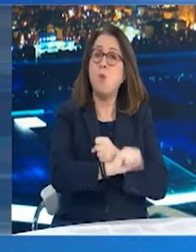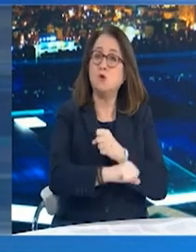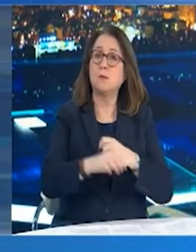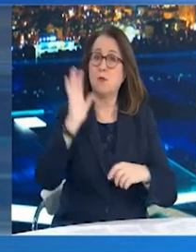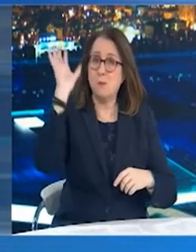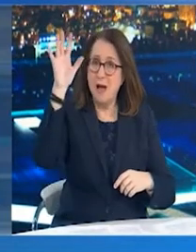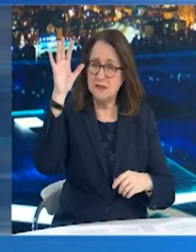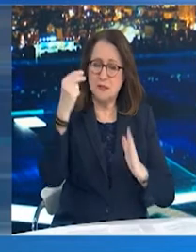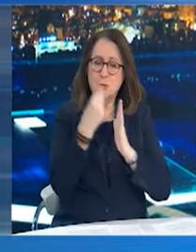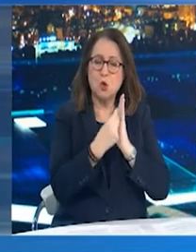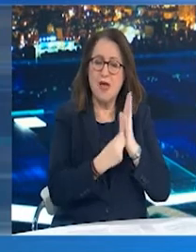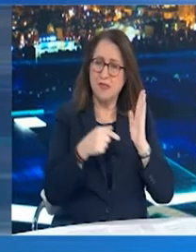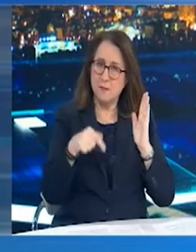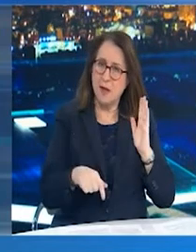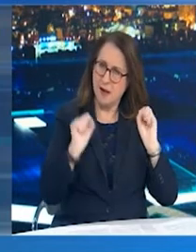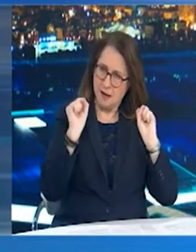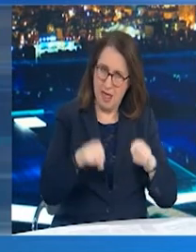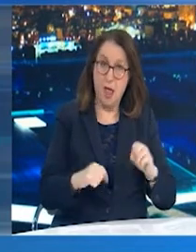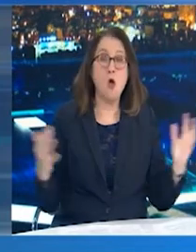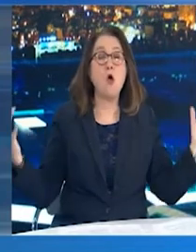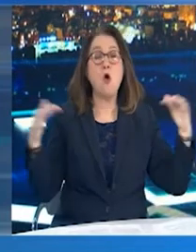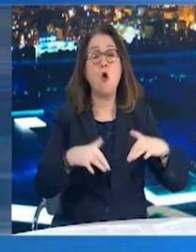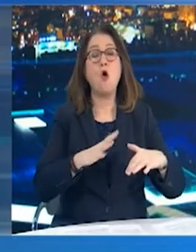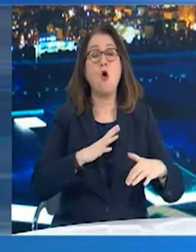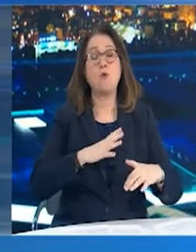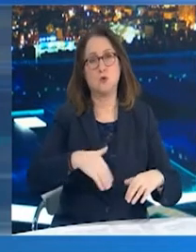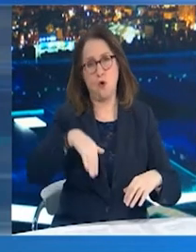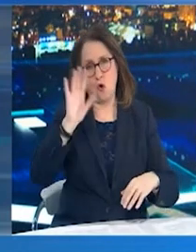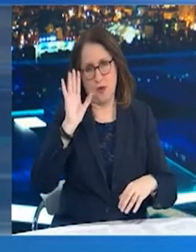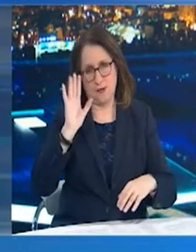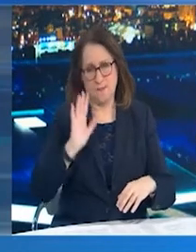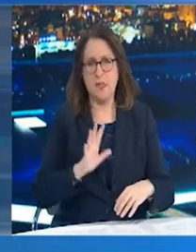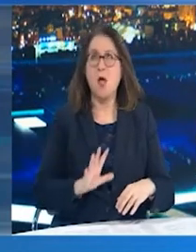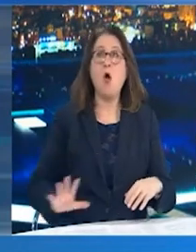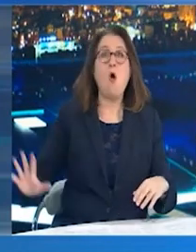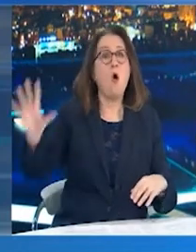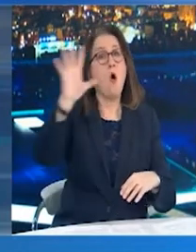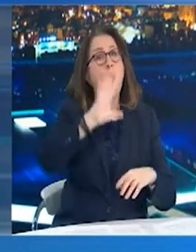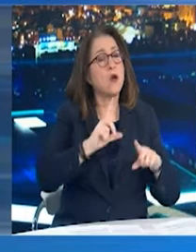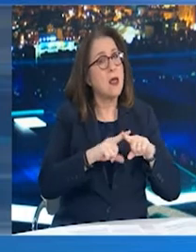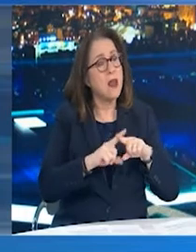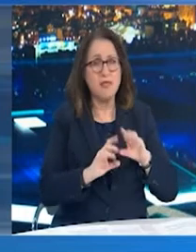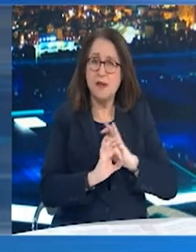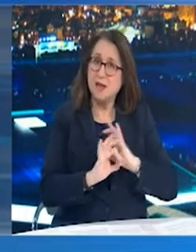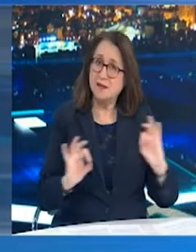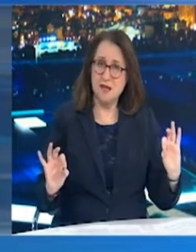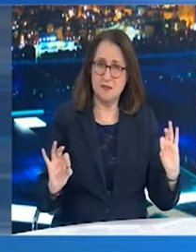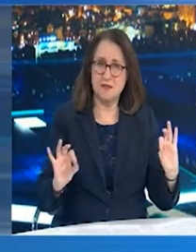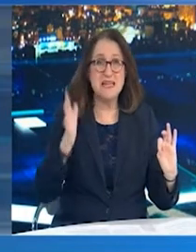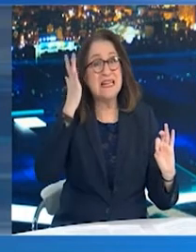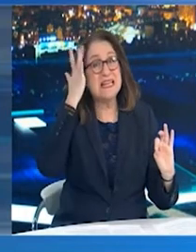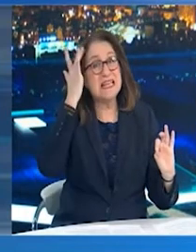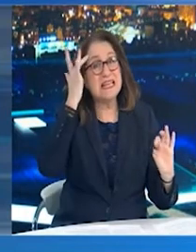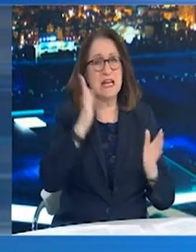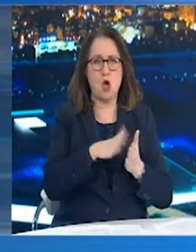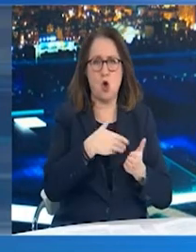του Basketball League. Το μεγαλύτερο μέρος της χώρας παρουσιάζει καλή επιδημιολογική εικόνα, με αποτέλεσμα να βρίσκεται στο επίπεδο Α